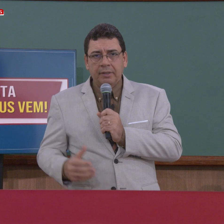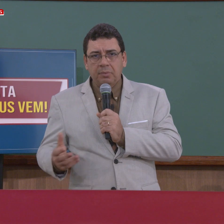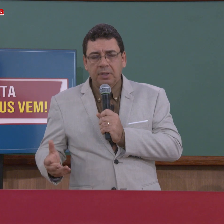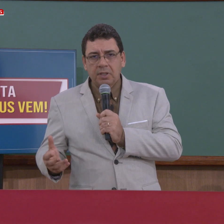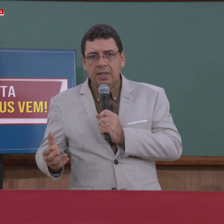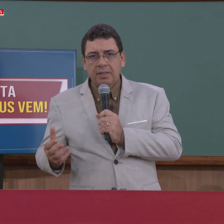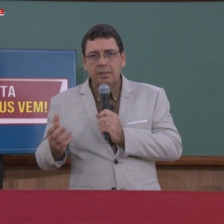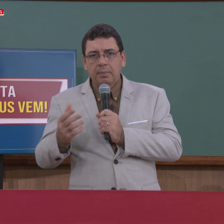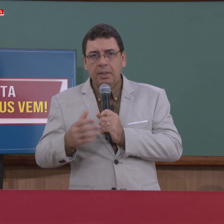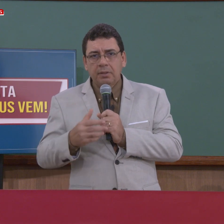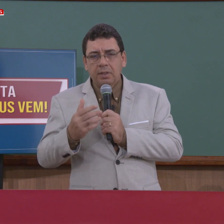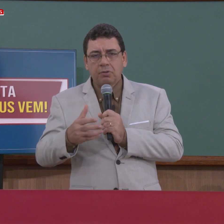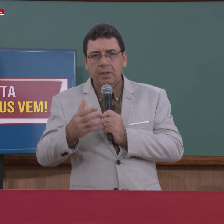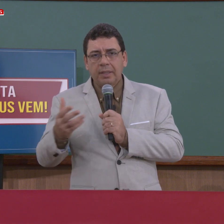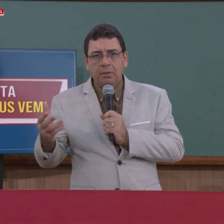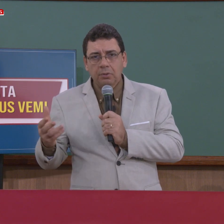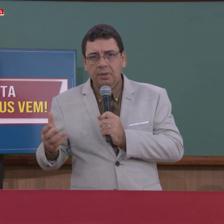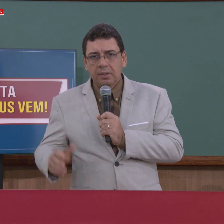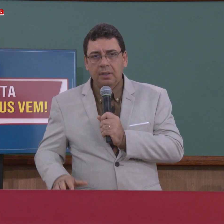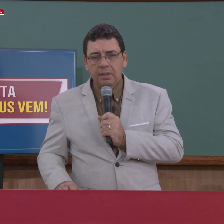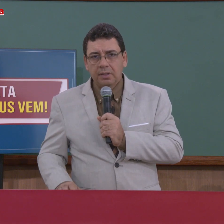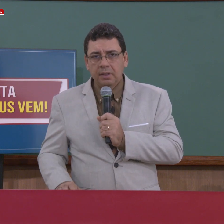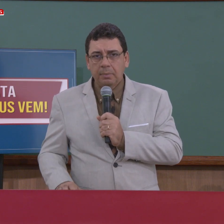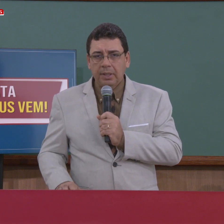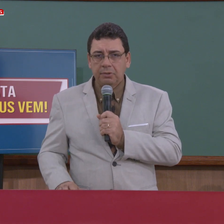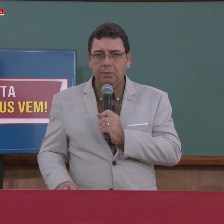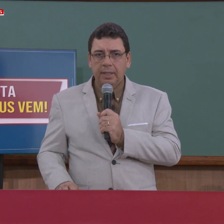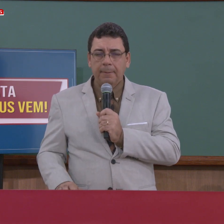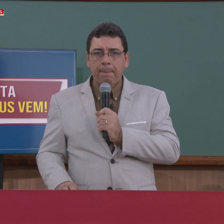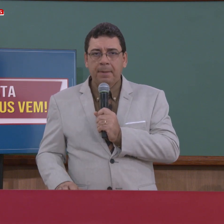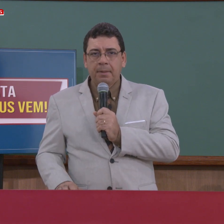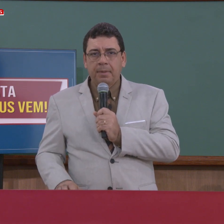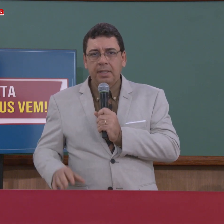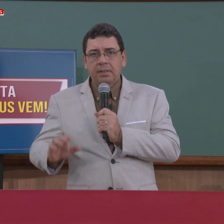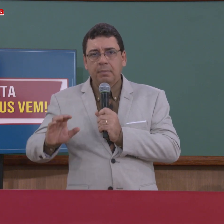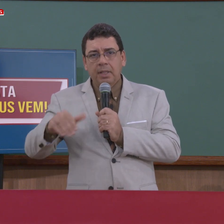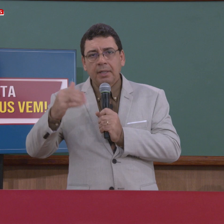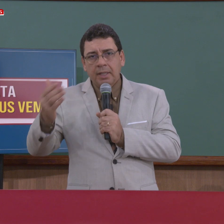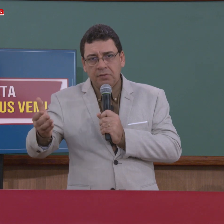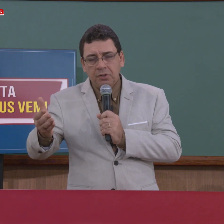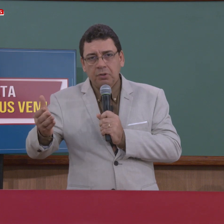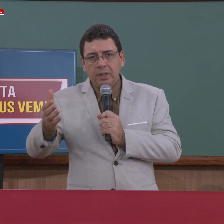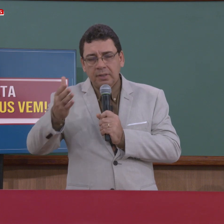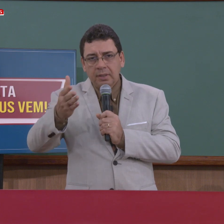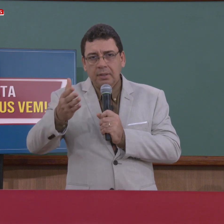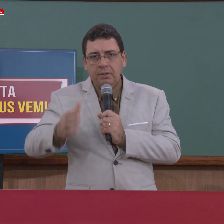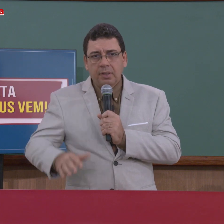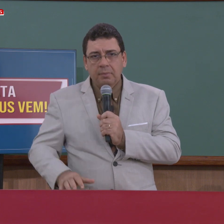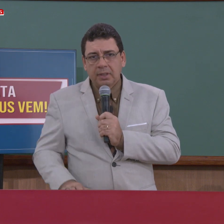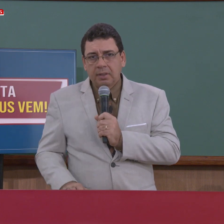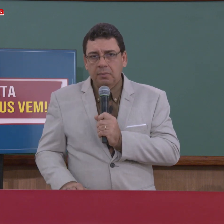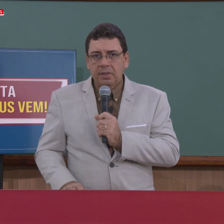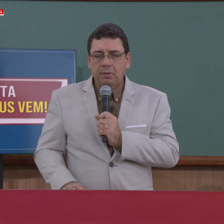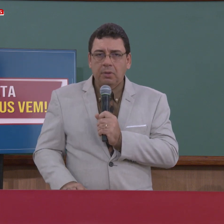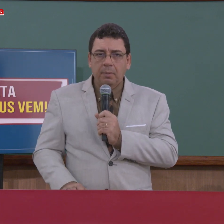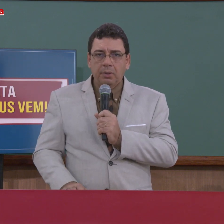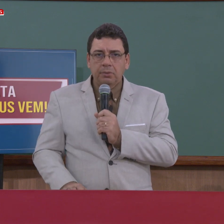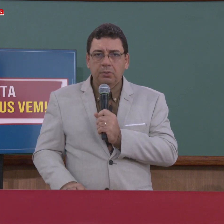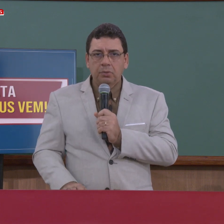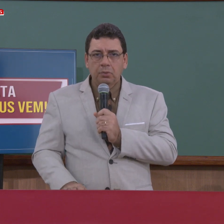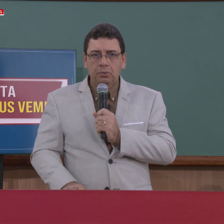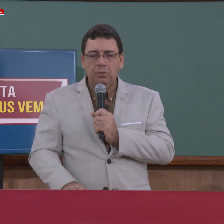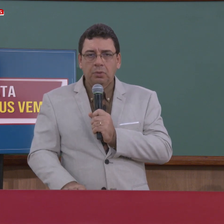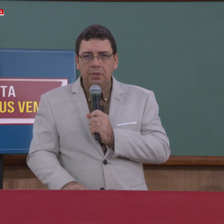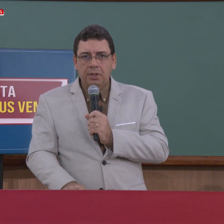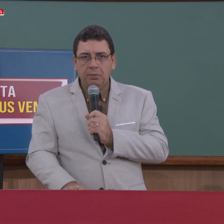dans l'état de Minas Gerais. Je sais diriger à d'autres églises en particulier. Merci. À 20h, nous allons voir la transmission normale du